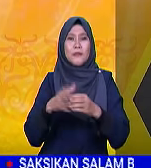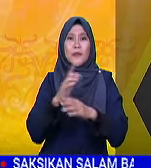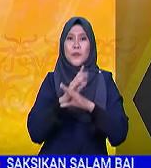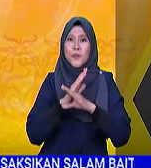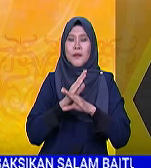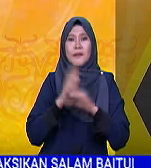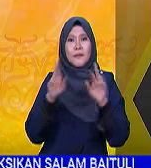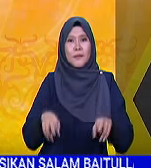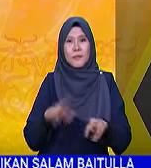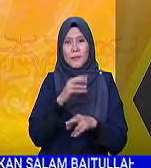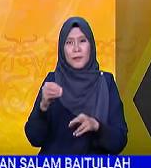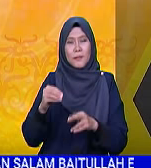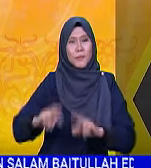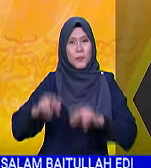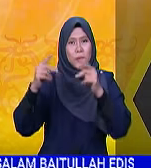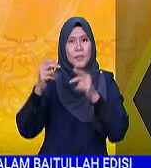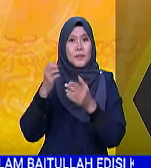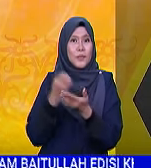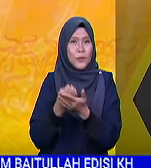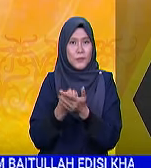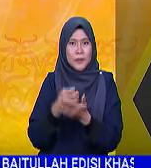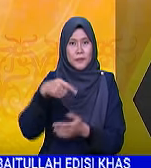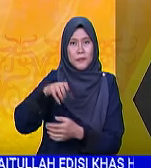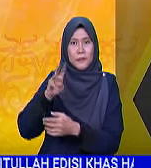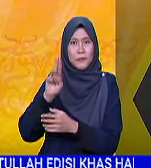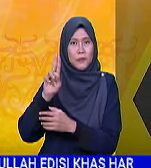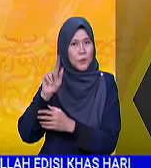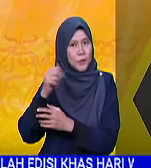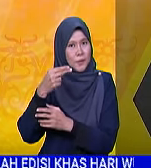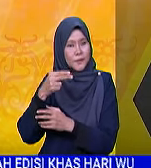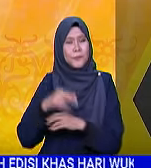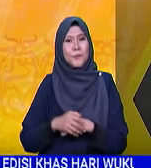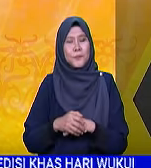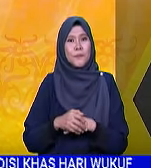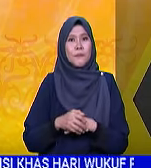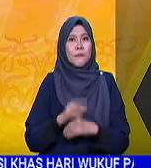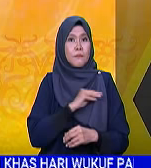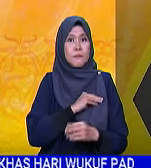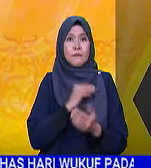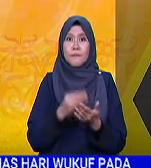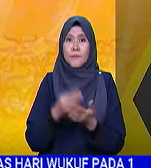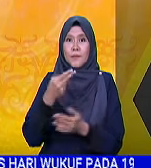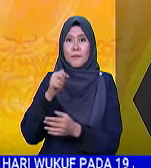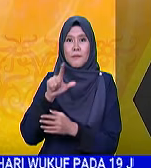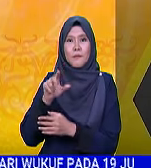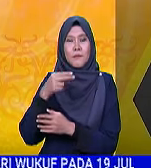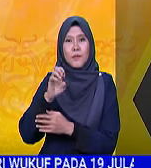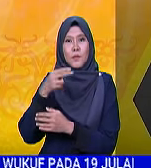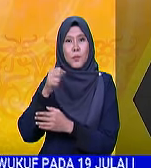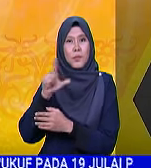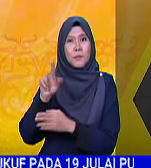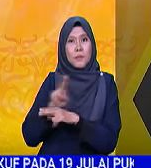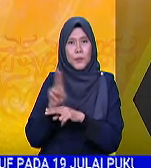perlindungan rakyat dan pemulihan ekonomi pemulih. Menurut Menteri Perdagangan Dalam Negeri dan Hal Ehwal Pengguna, Dato' Sri